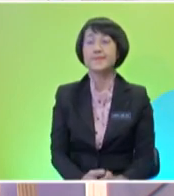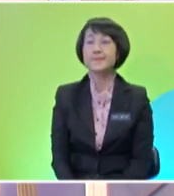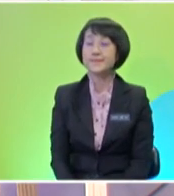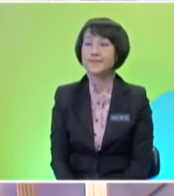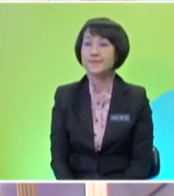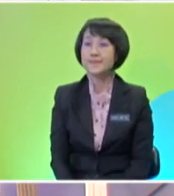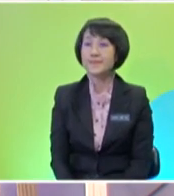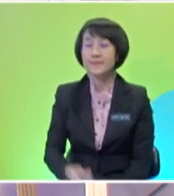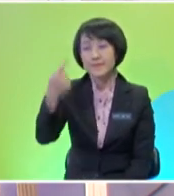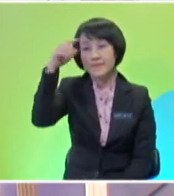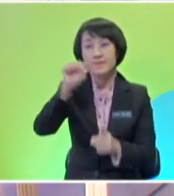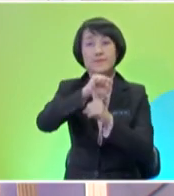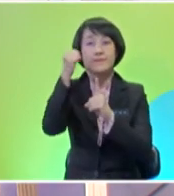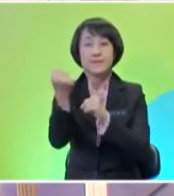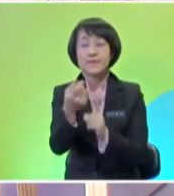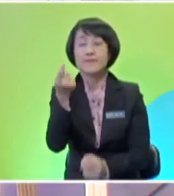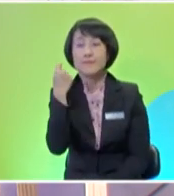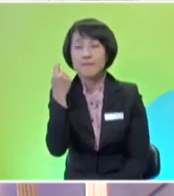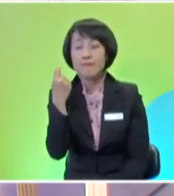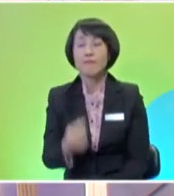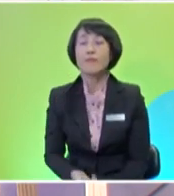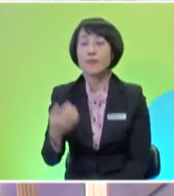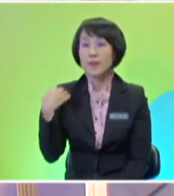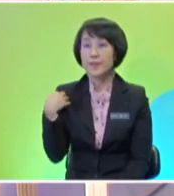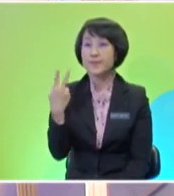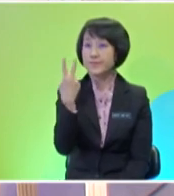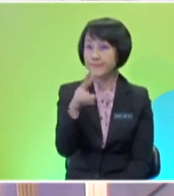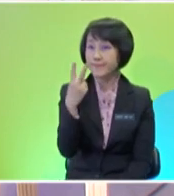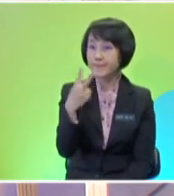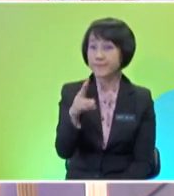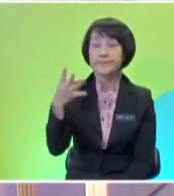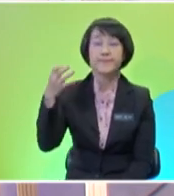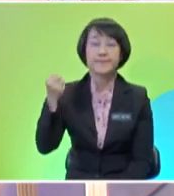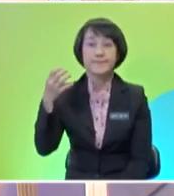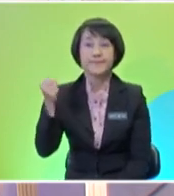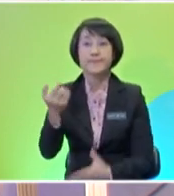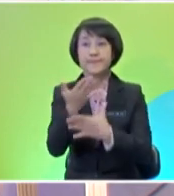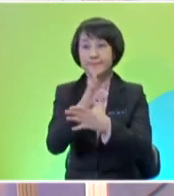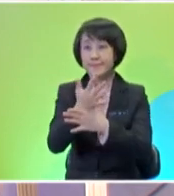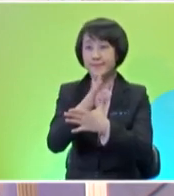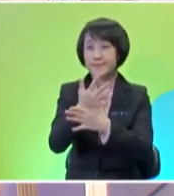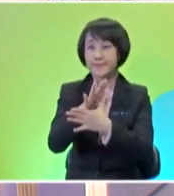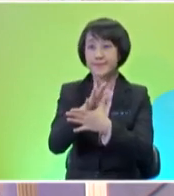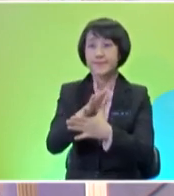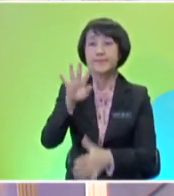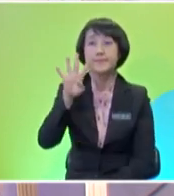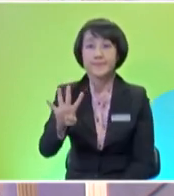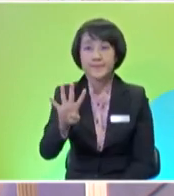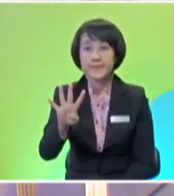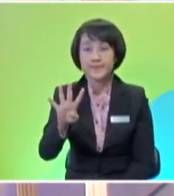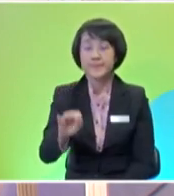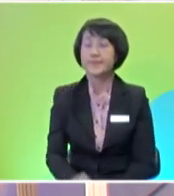jadi untuk situasi tadi ada 12 susu dibagikan kepada empat